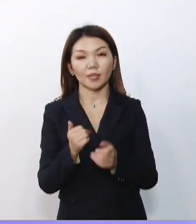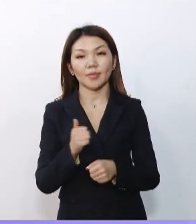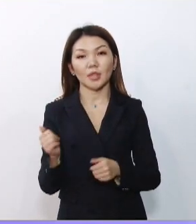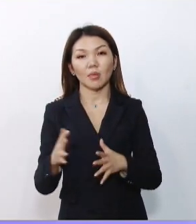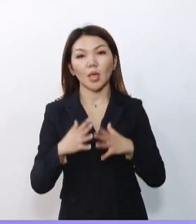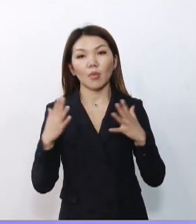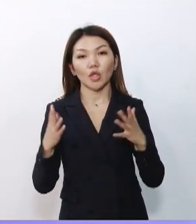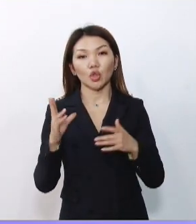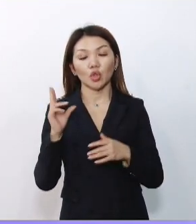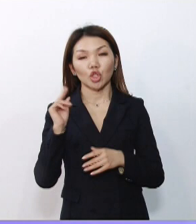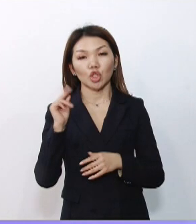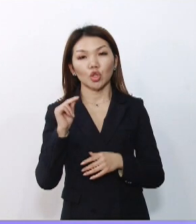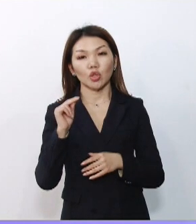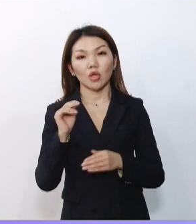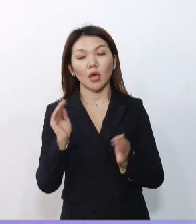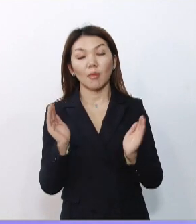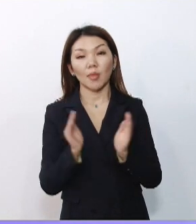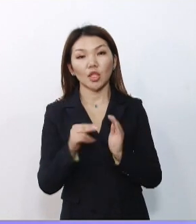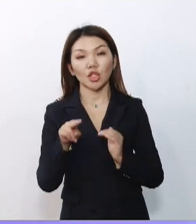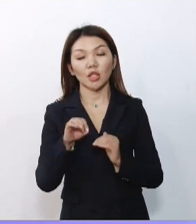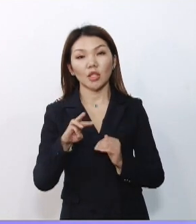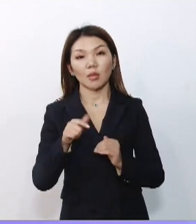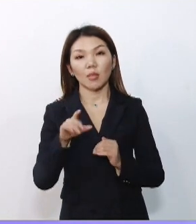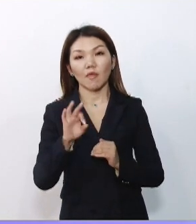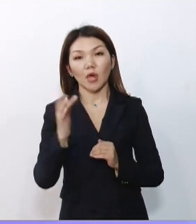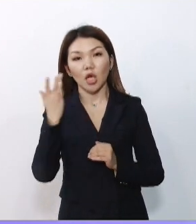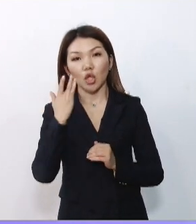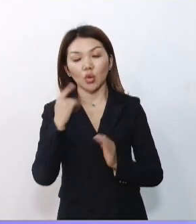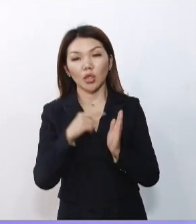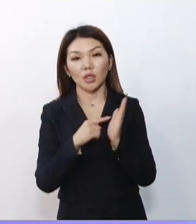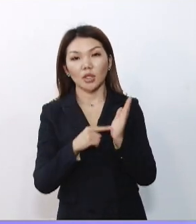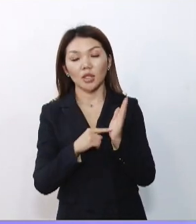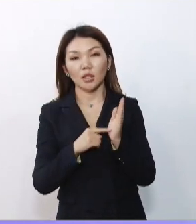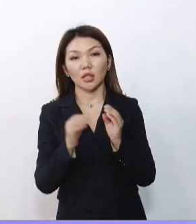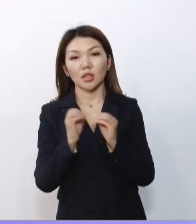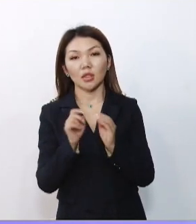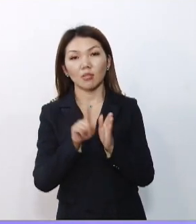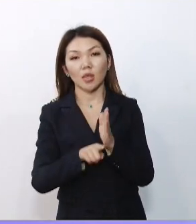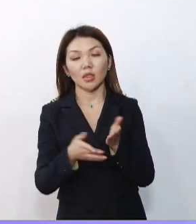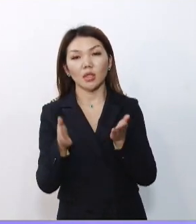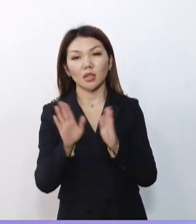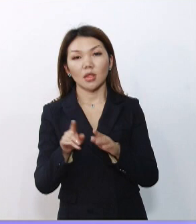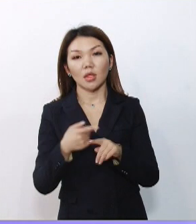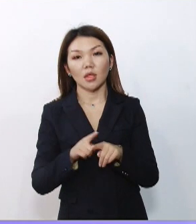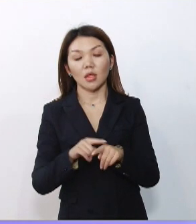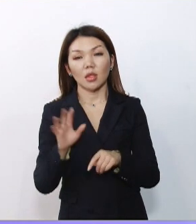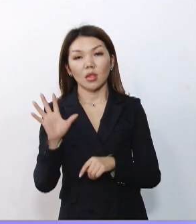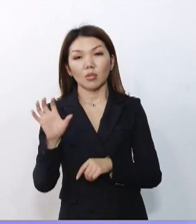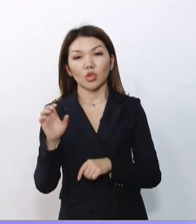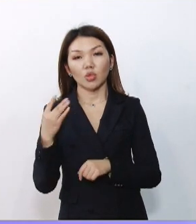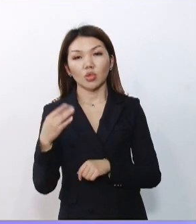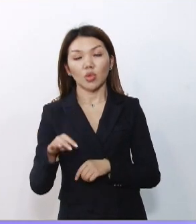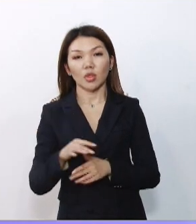Самое большое число, меньше делимого, которое разделится на 10 без остатка, это